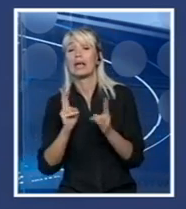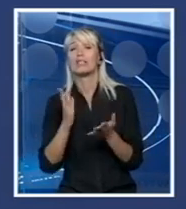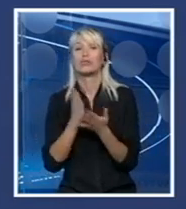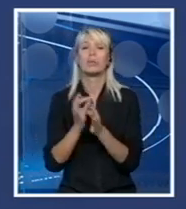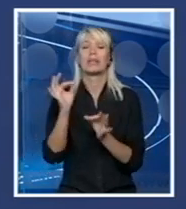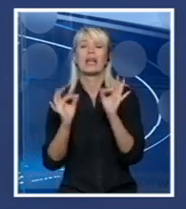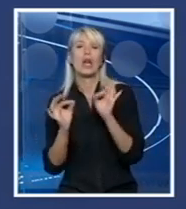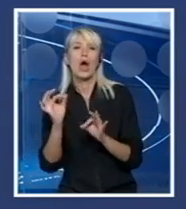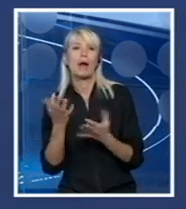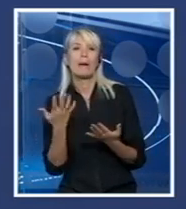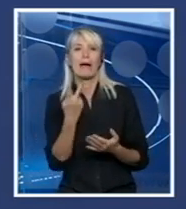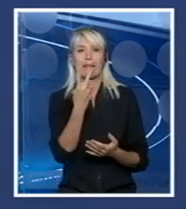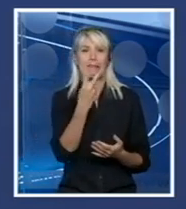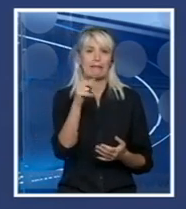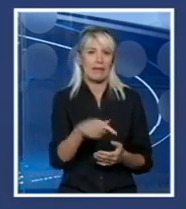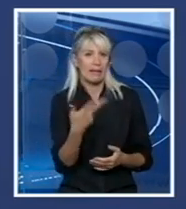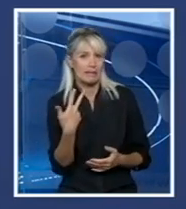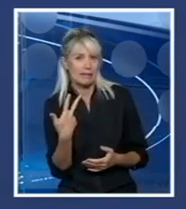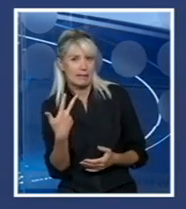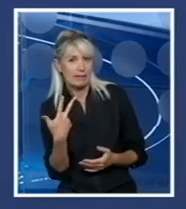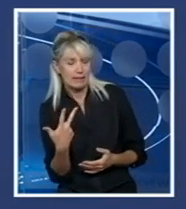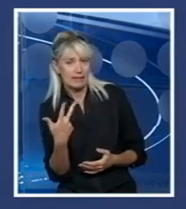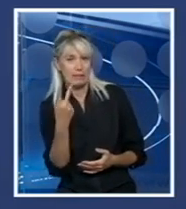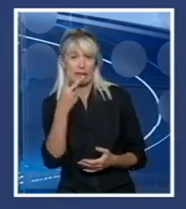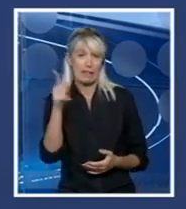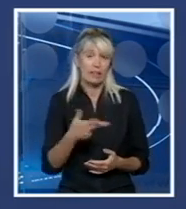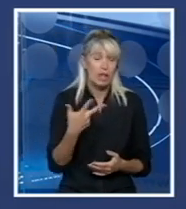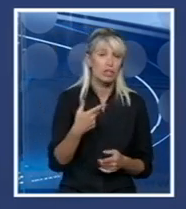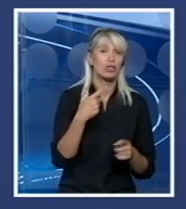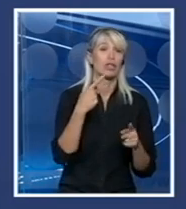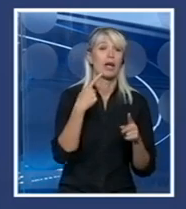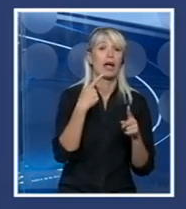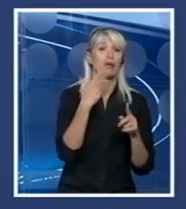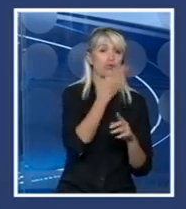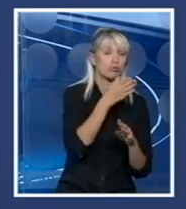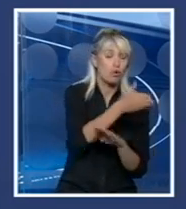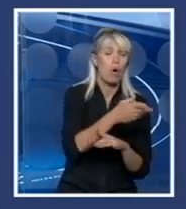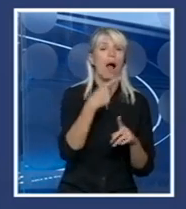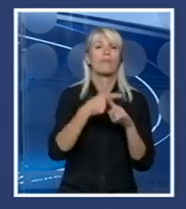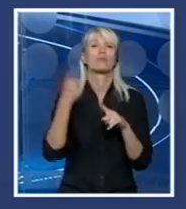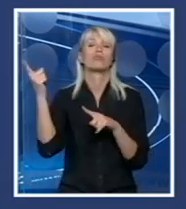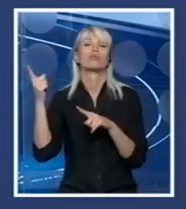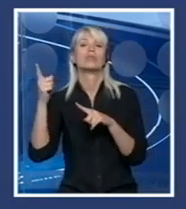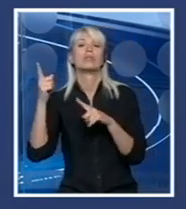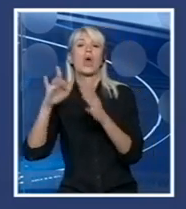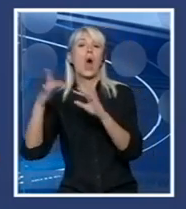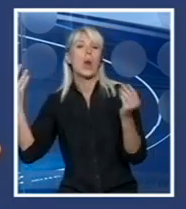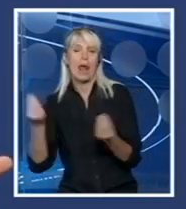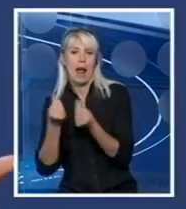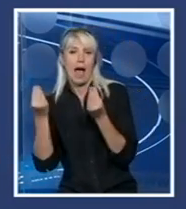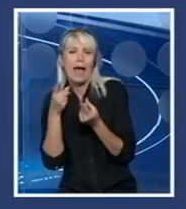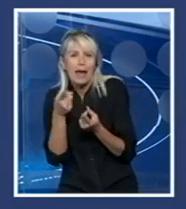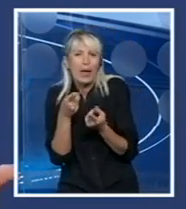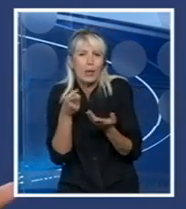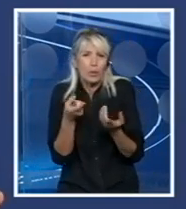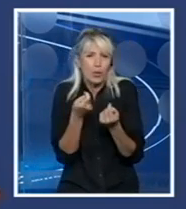negde dve trećine vidljivo, ali će sigurno raditi još sa svojim đacima i preko platforme neke stvari. Tako da je tu finesa,